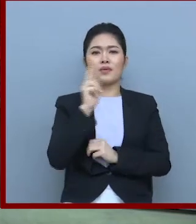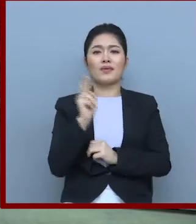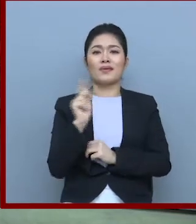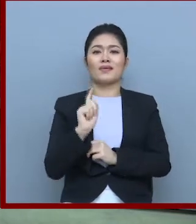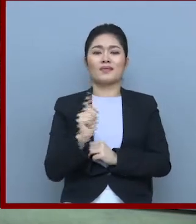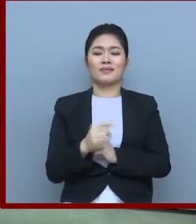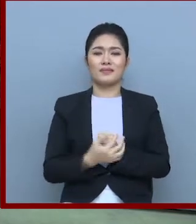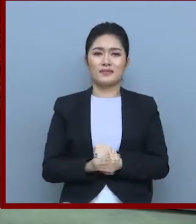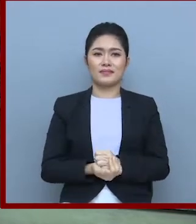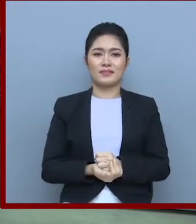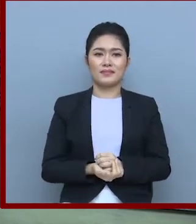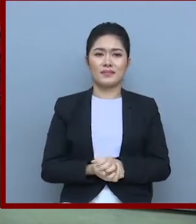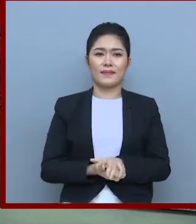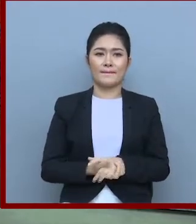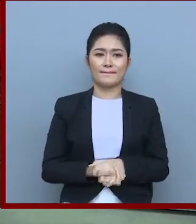ไงนะครับ